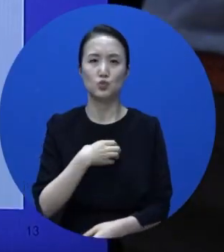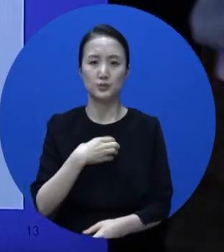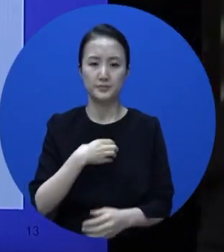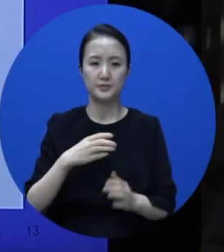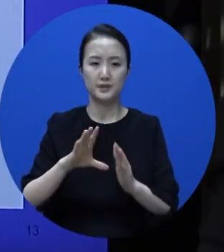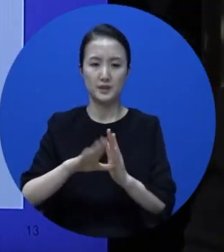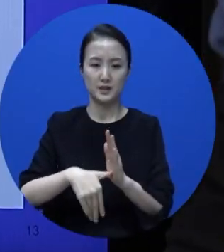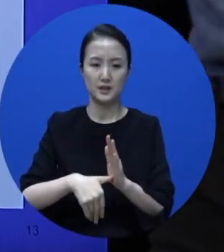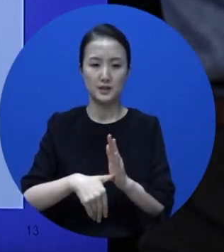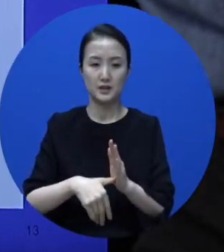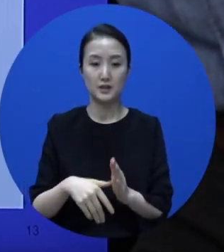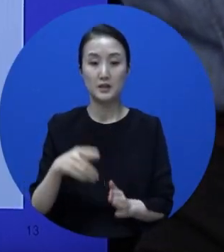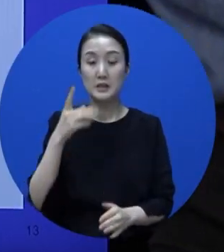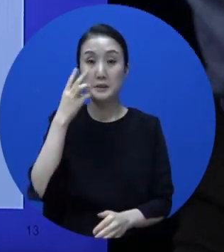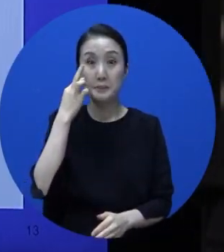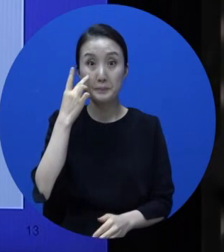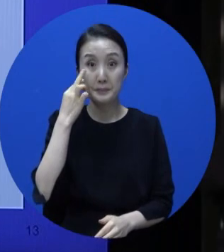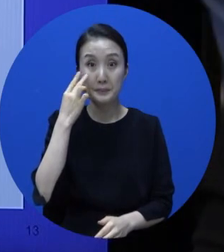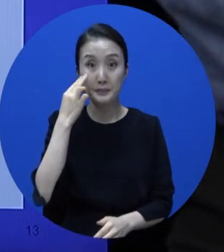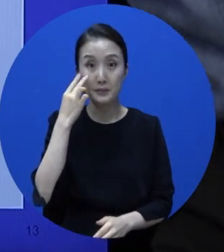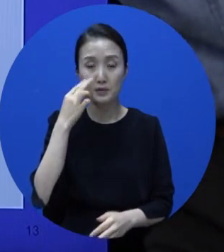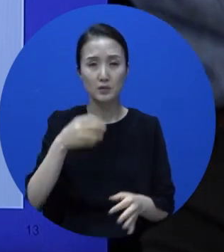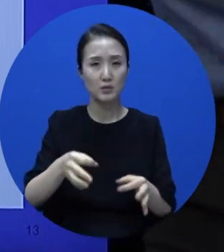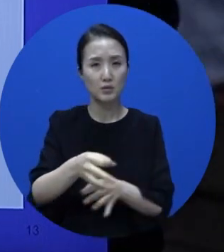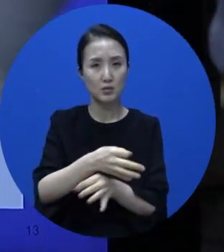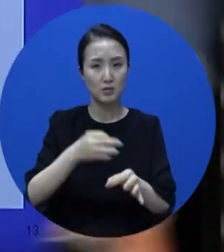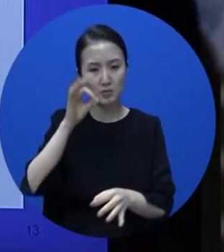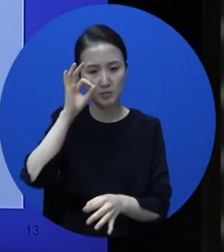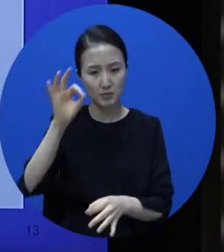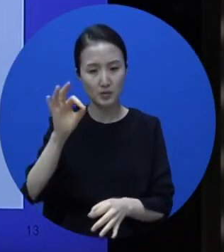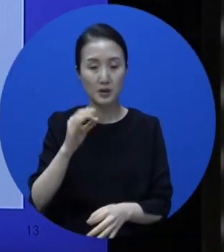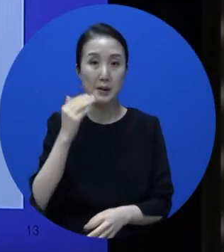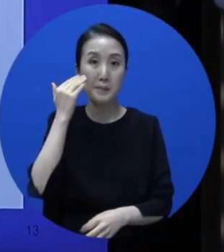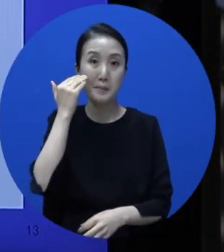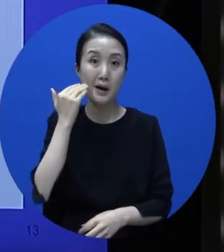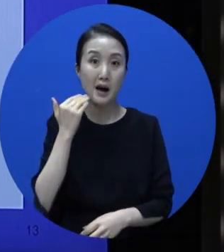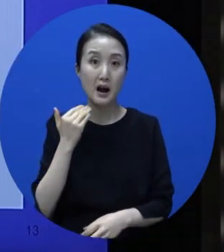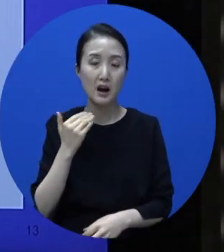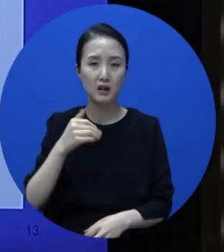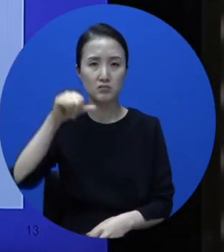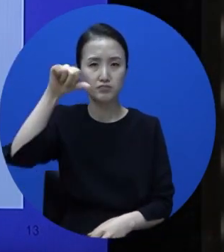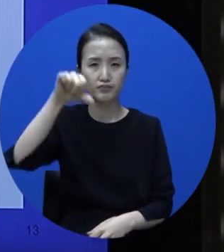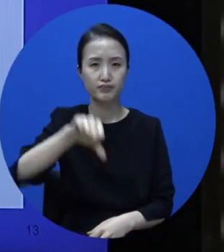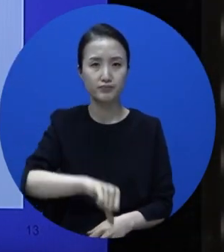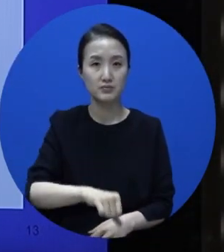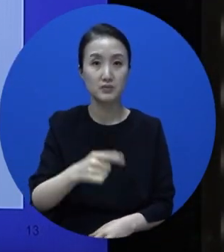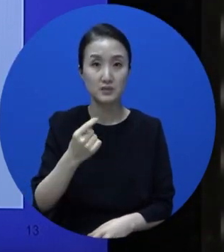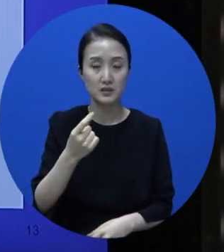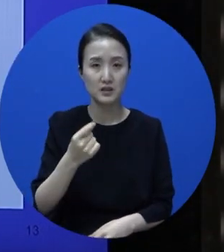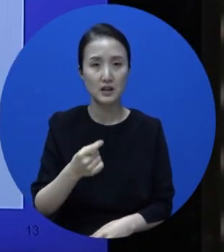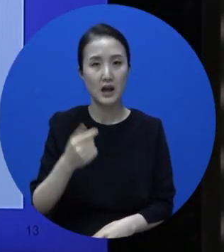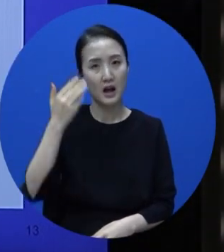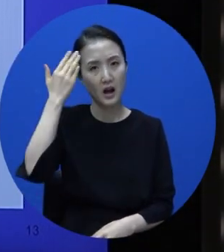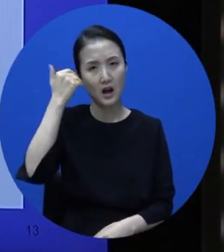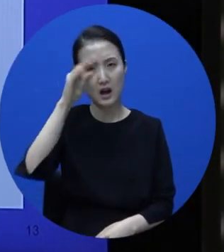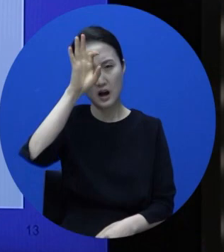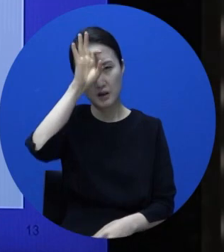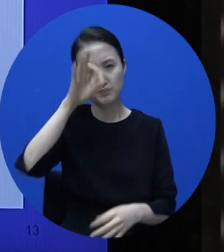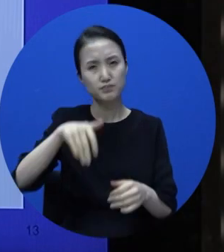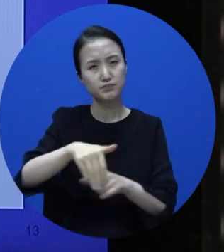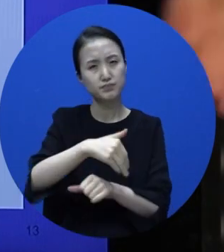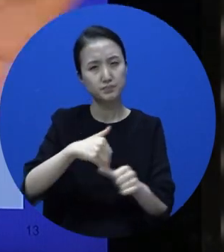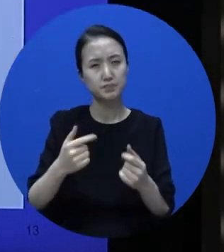경제가 어때요 파란색 바 그래프가 쭉 꺽기 줘 우리나라의 imf 위기 때와 비슷한